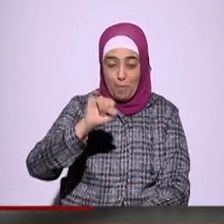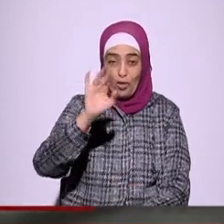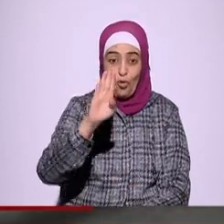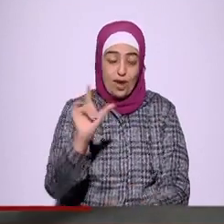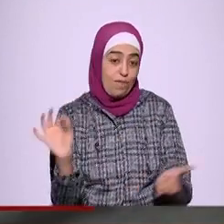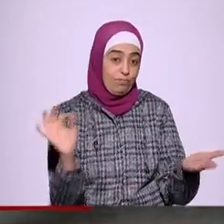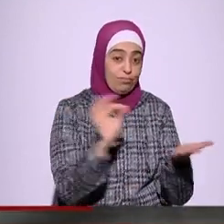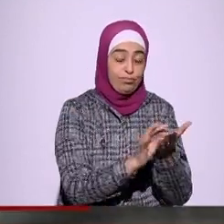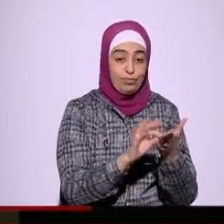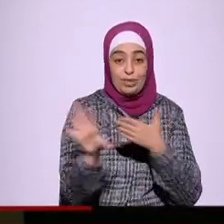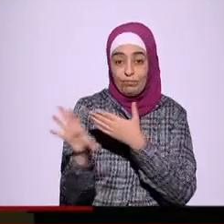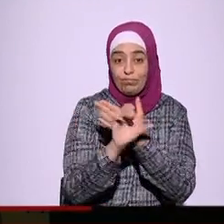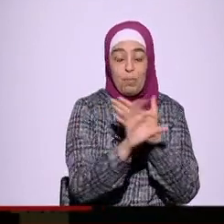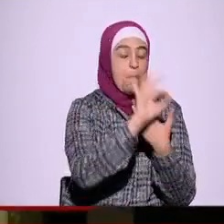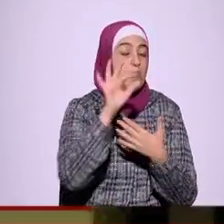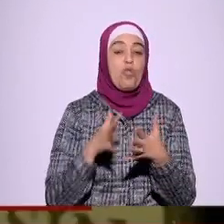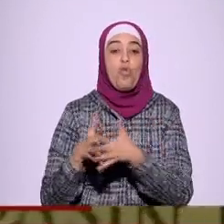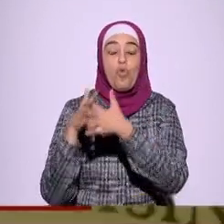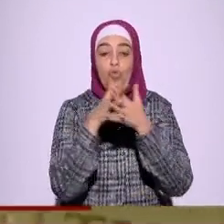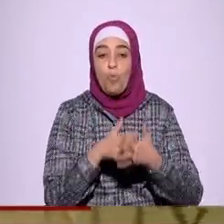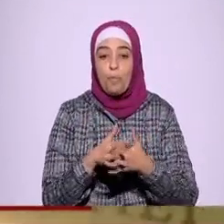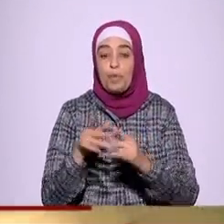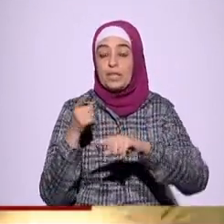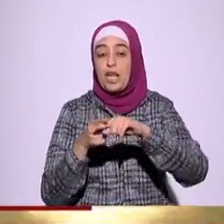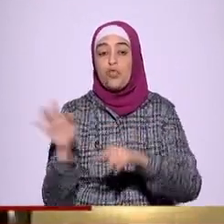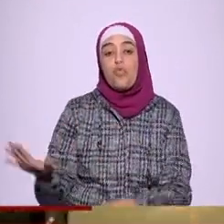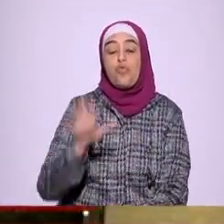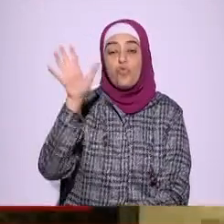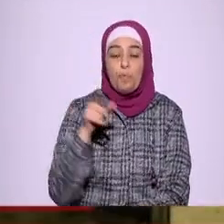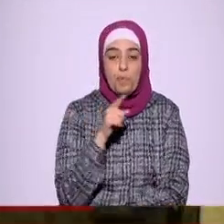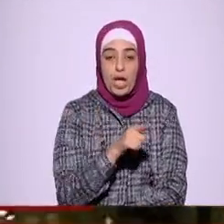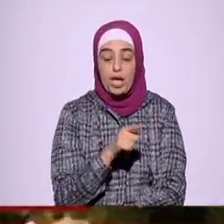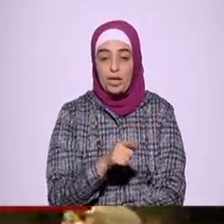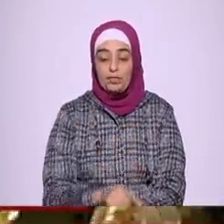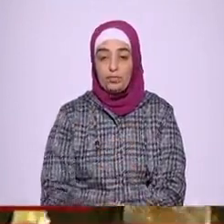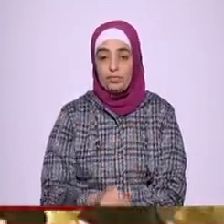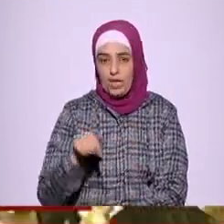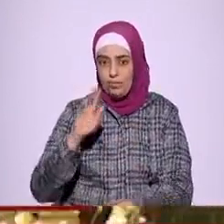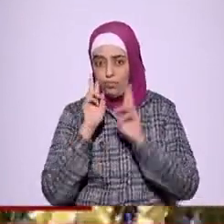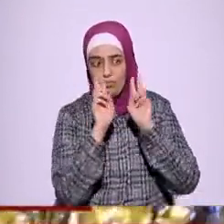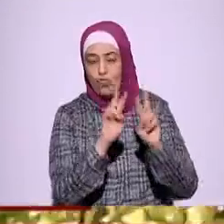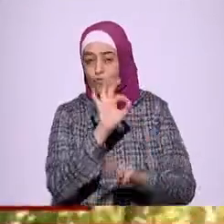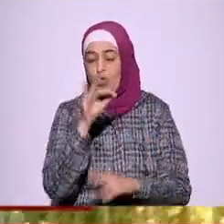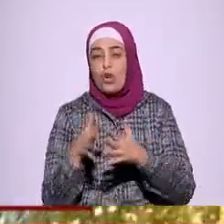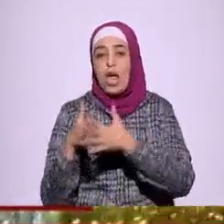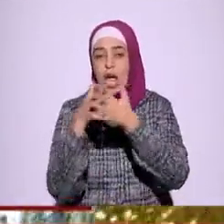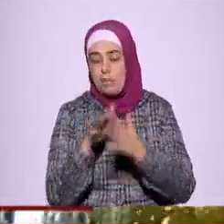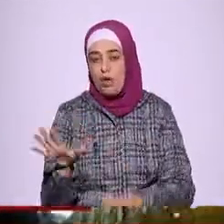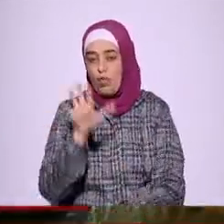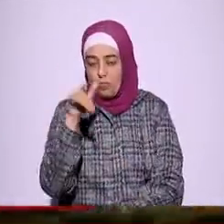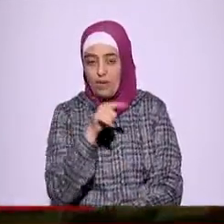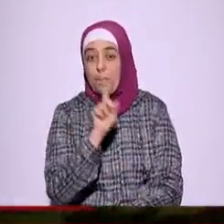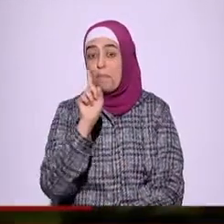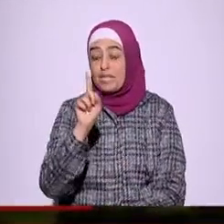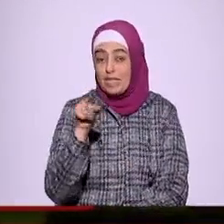أوروبا وإلى أمريكا أيضا، لأنه الآن بدأنا نلاحظ وجوده في أوروبا وأمريكا، ولكن هذا لا